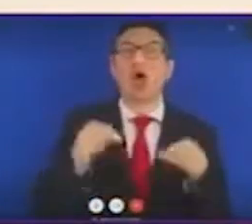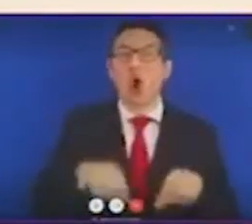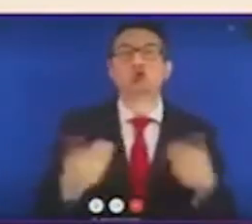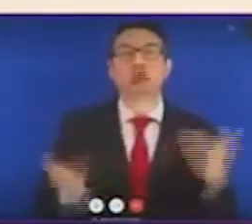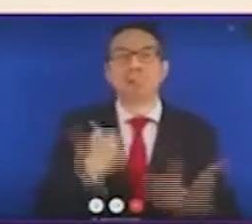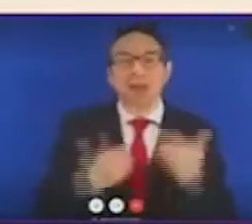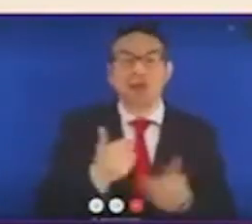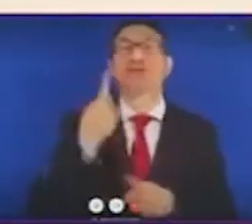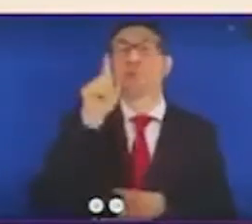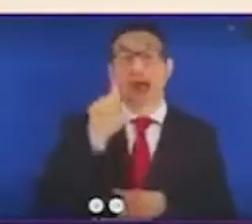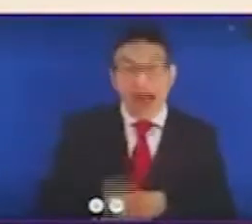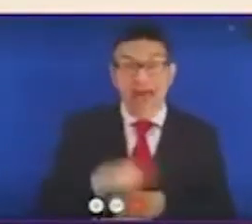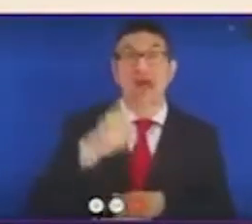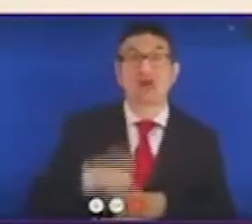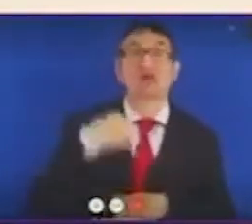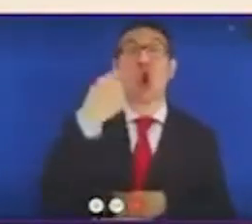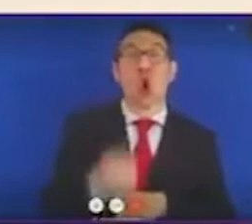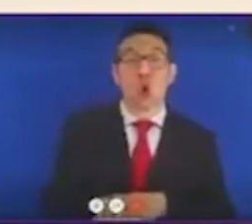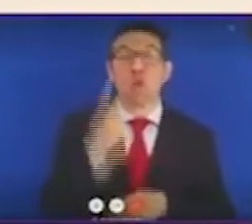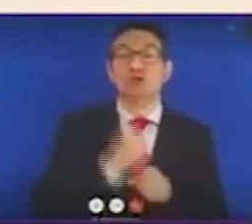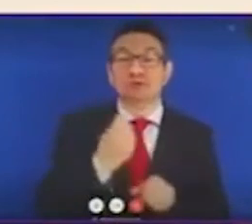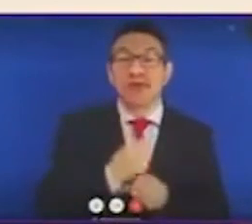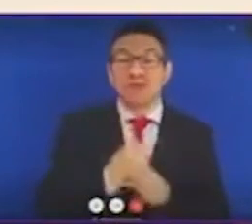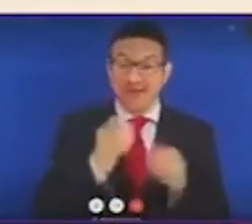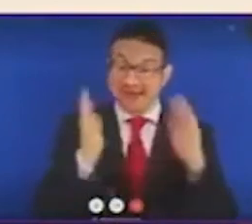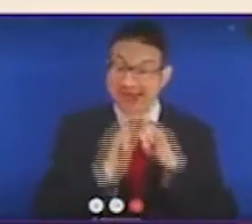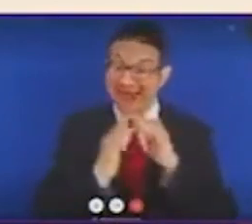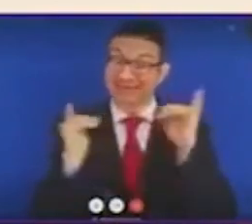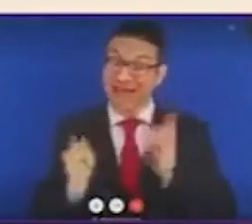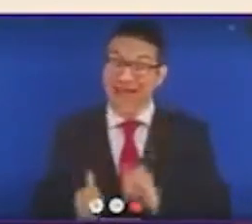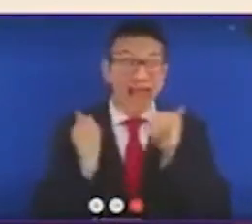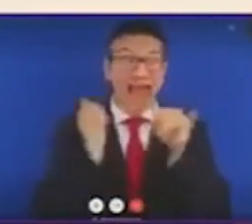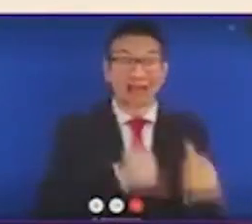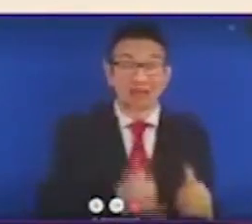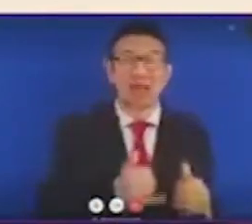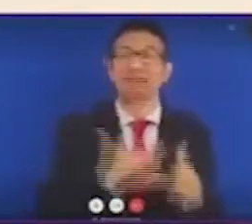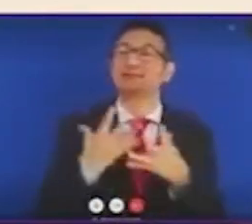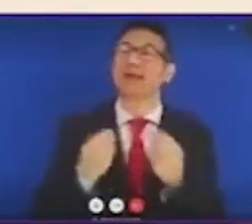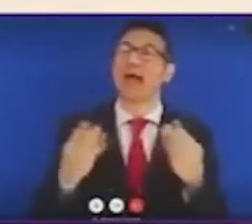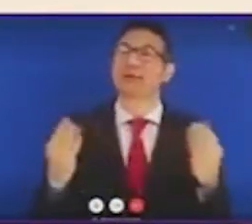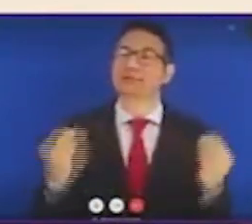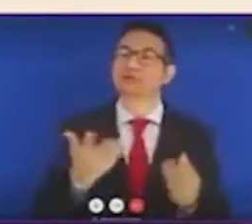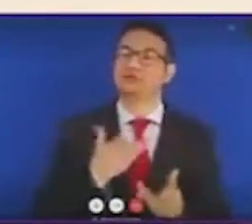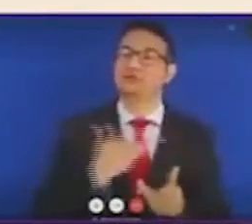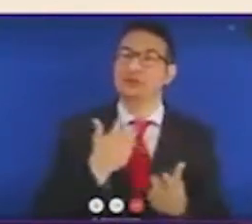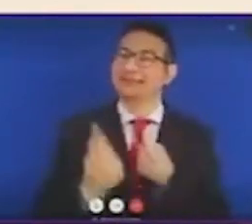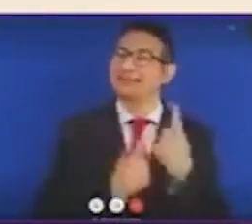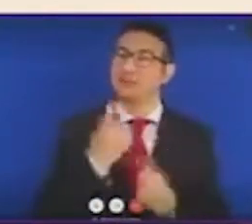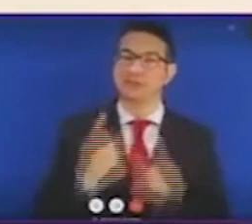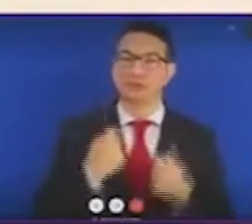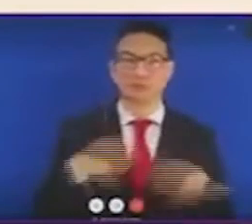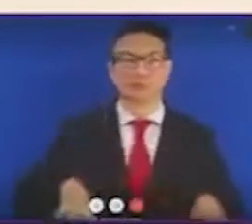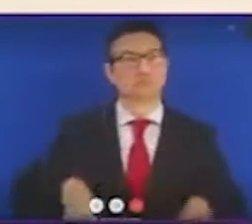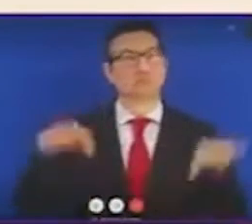anche dopo quando uscendo da casa si troveranno molti in una situazione di indigenza e